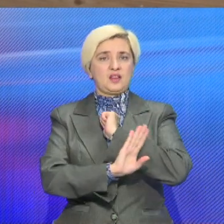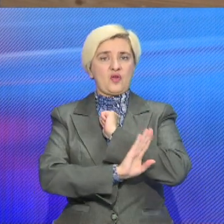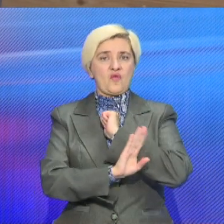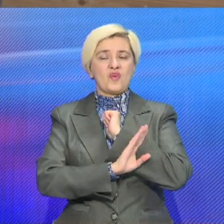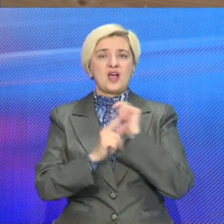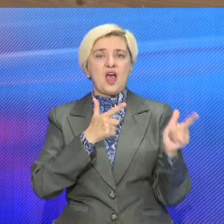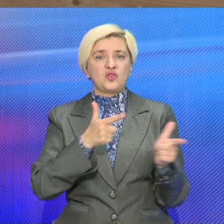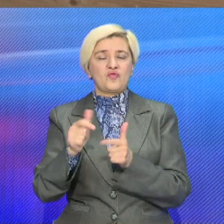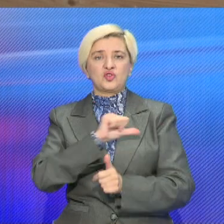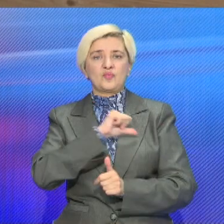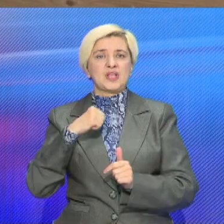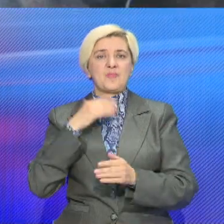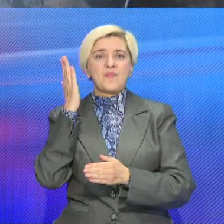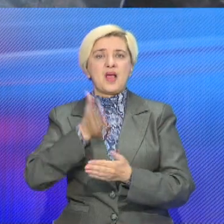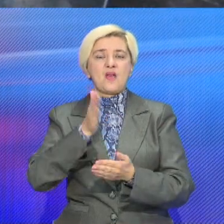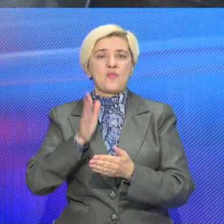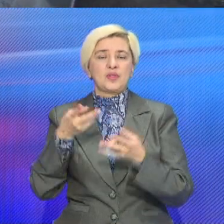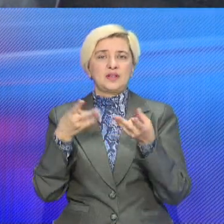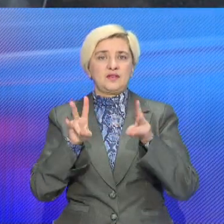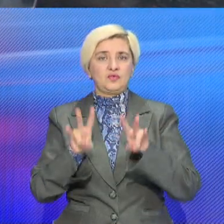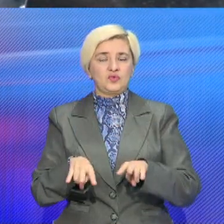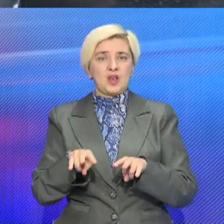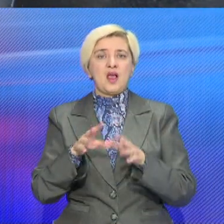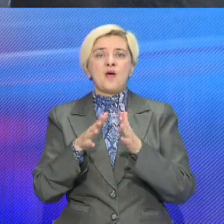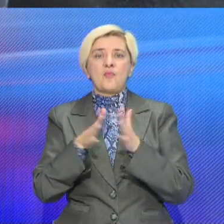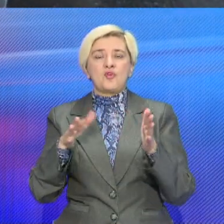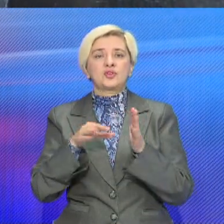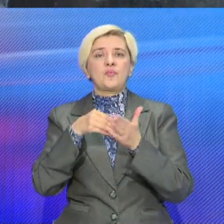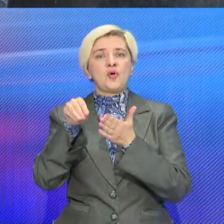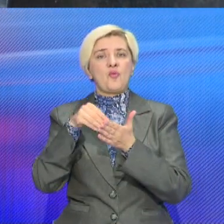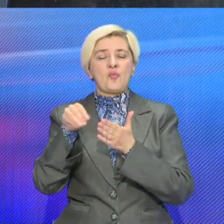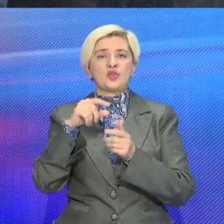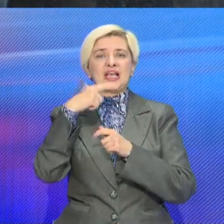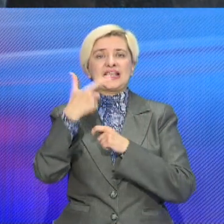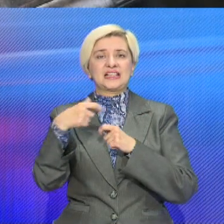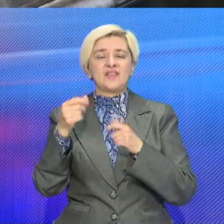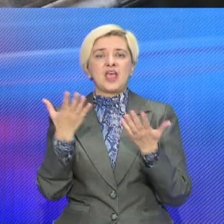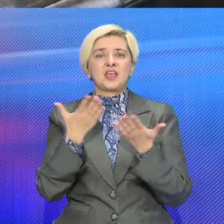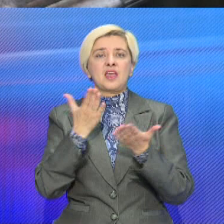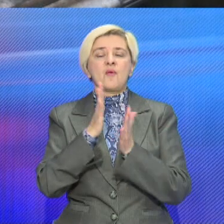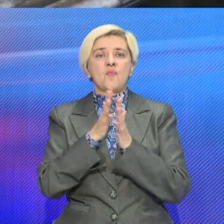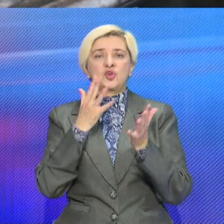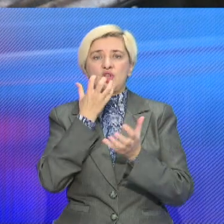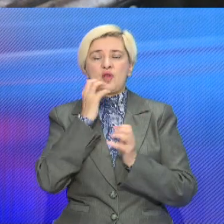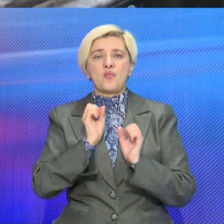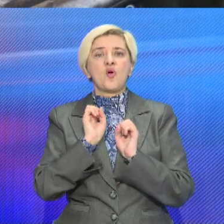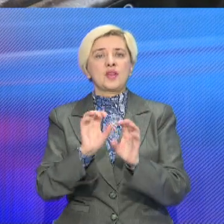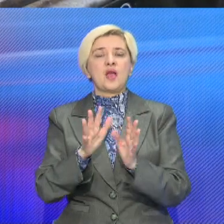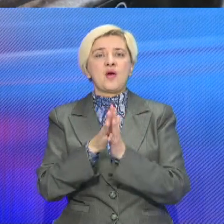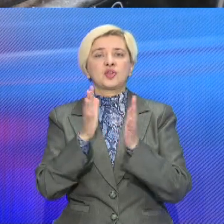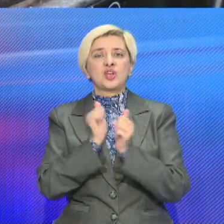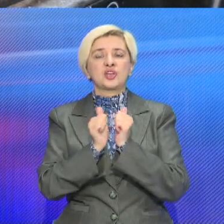Жыхары региона традиционно перевагу отдают лістяным породам, якія мають большую теплоотдачу. Частей за все беруть